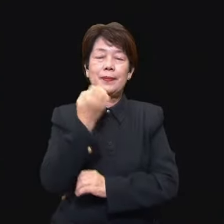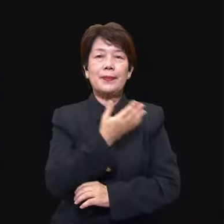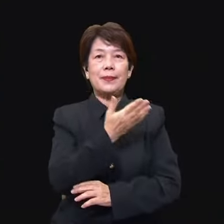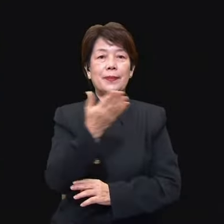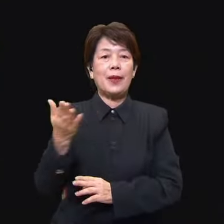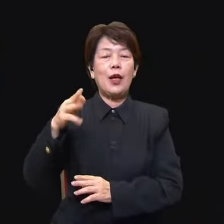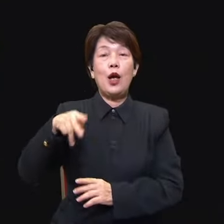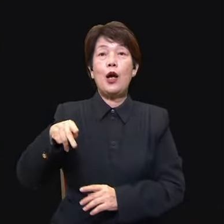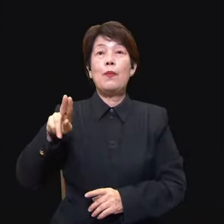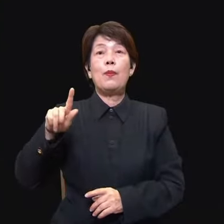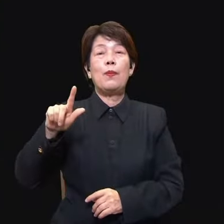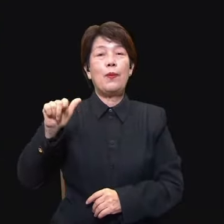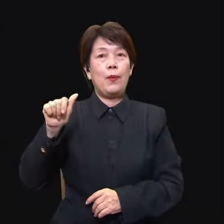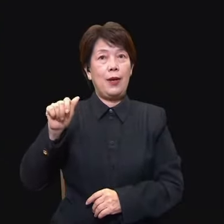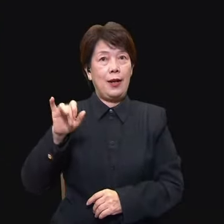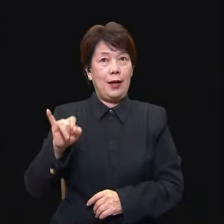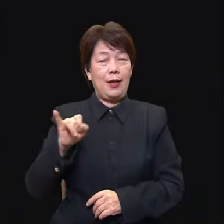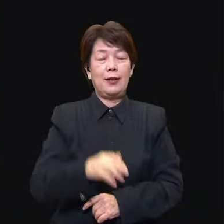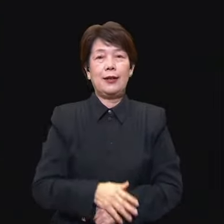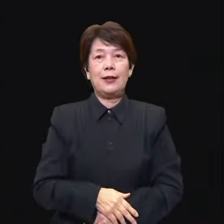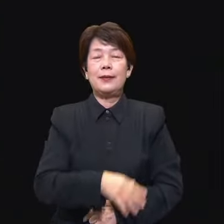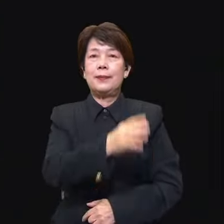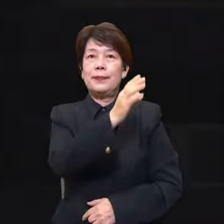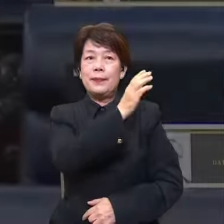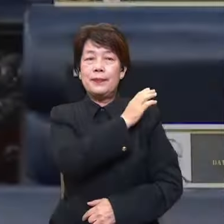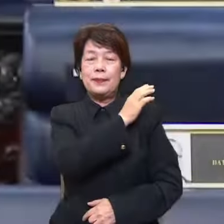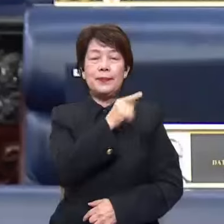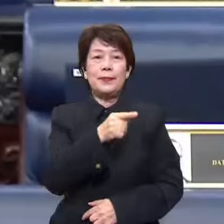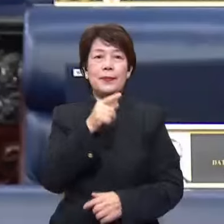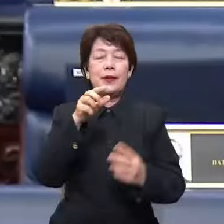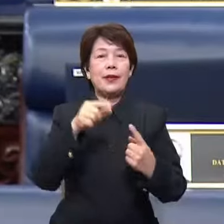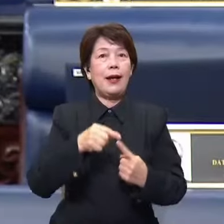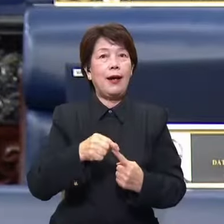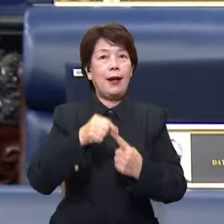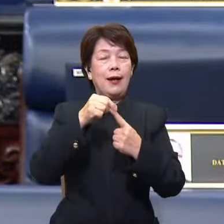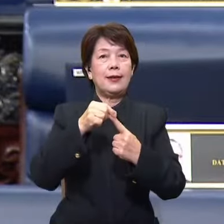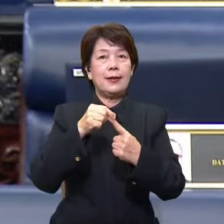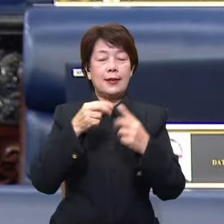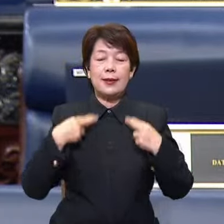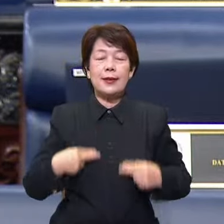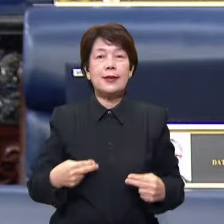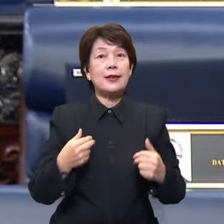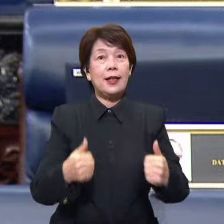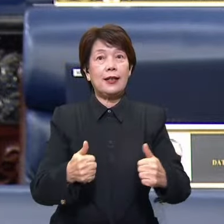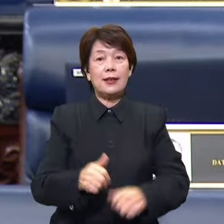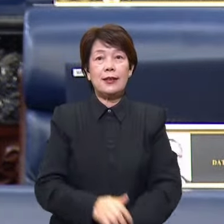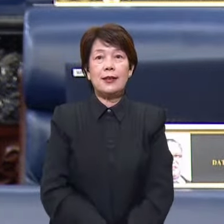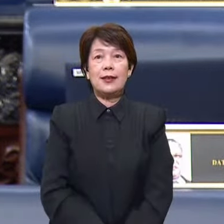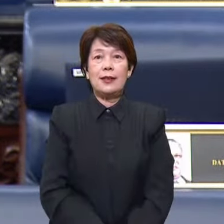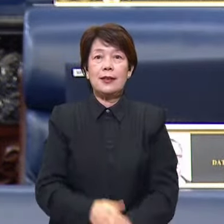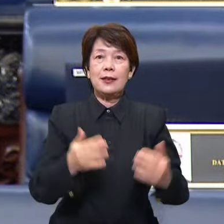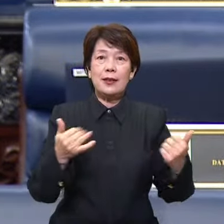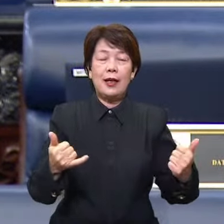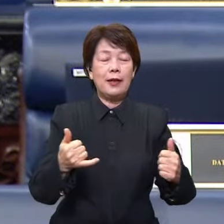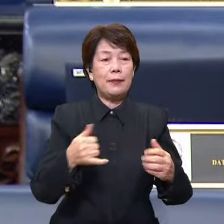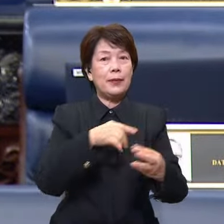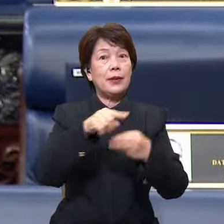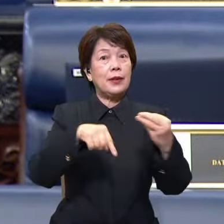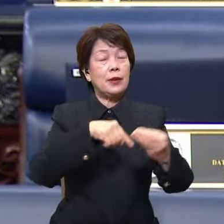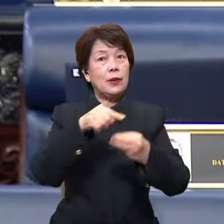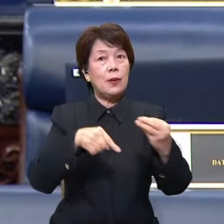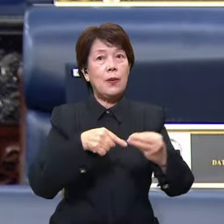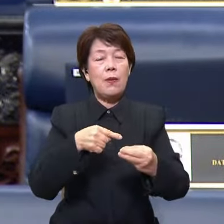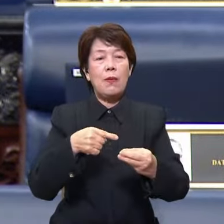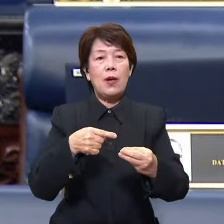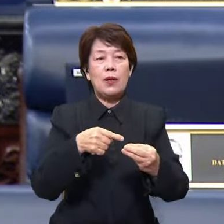Pulai yang juga selaku sifatnya pengerusi Jawatankuasa Pilihan Khas Kesihatan yang sangat peka dan prihatin tentang hal-hal